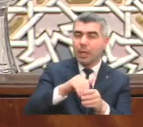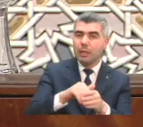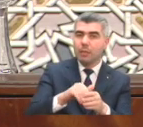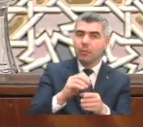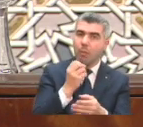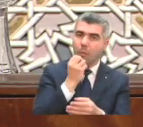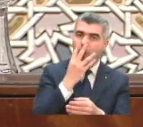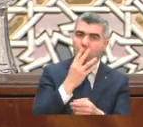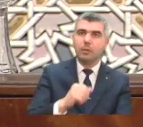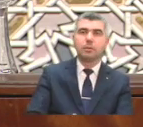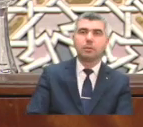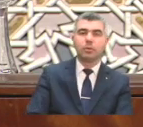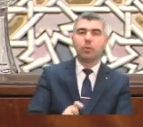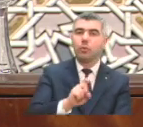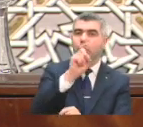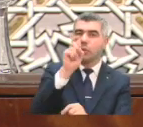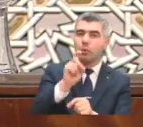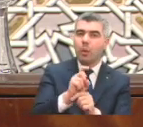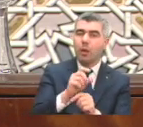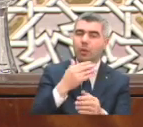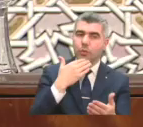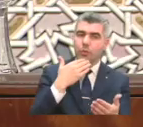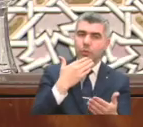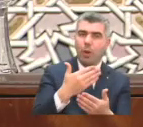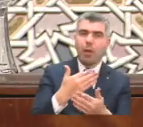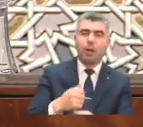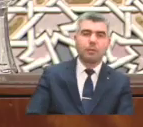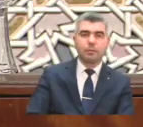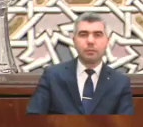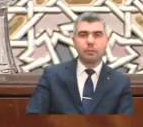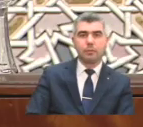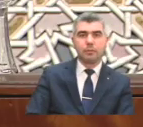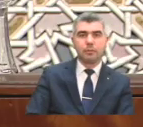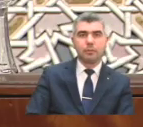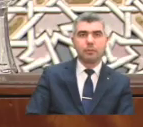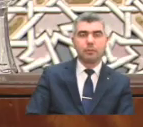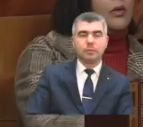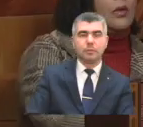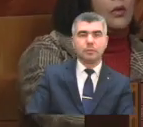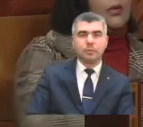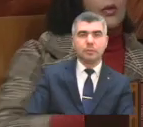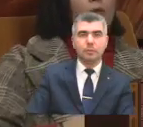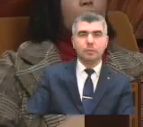الاشتراكي، فليتفضل أحد وضع السؤال مشكورا.